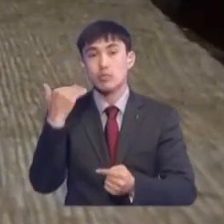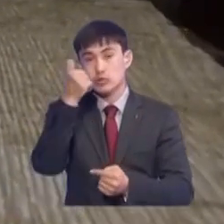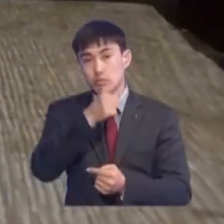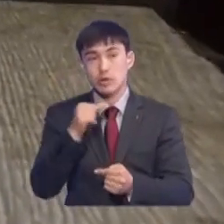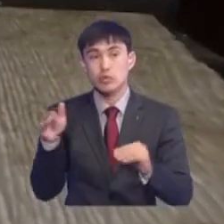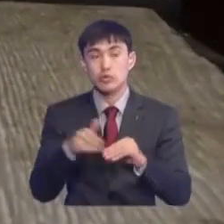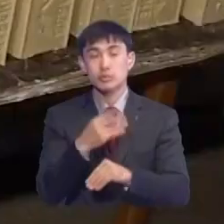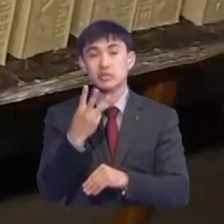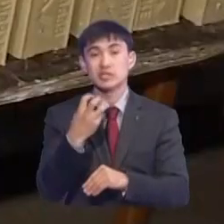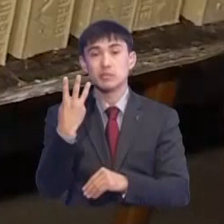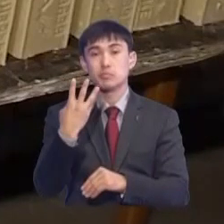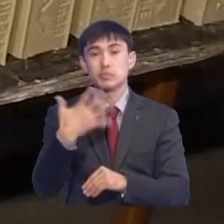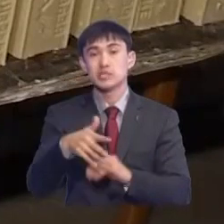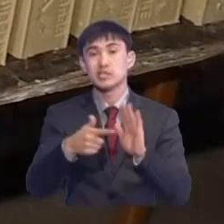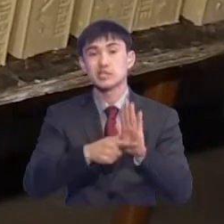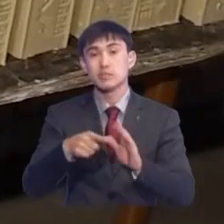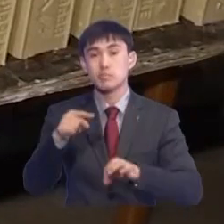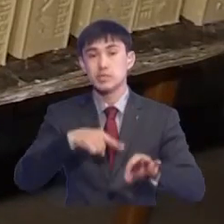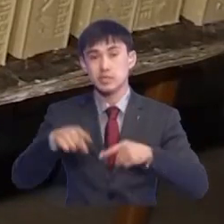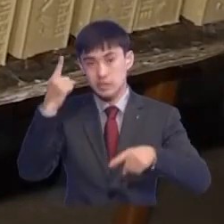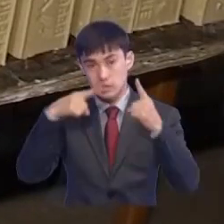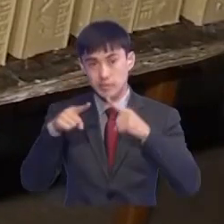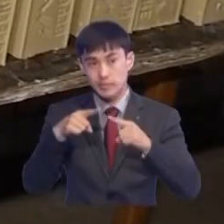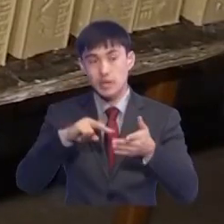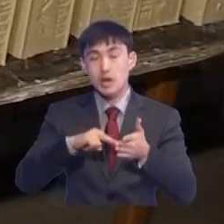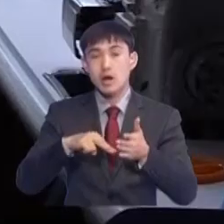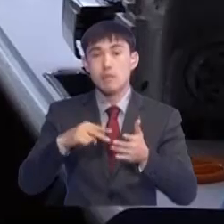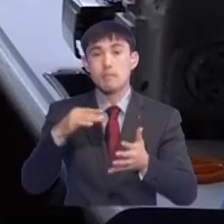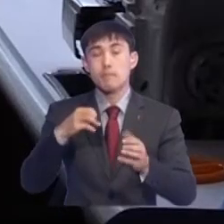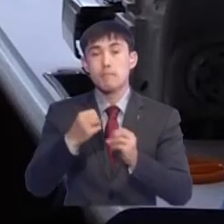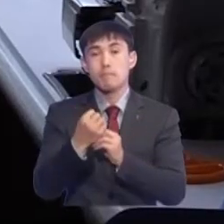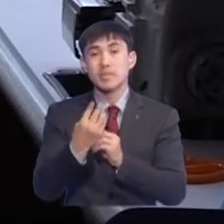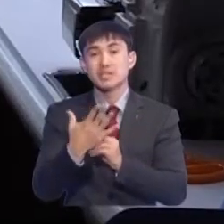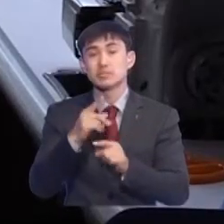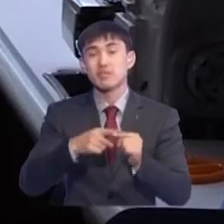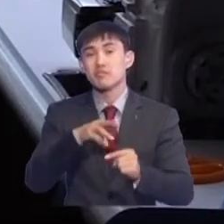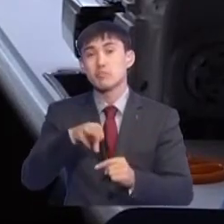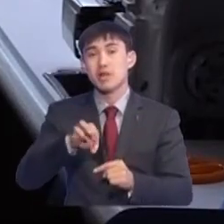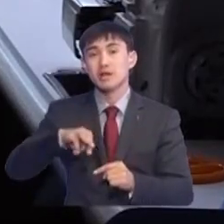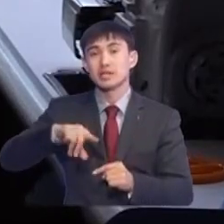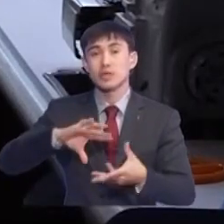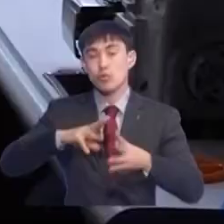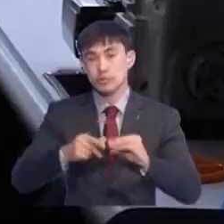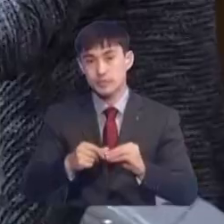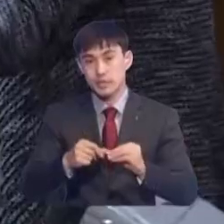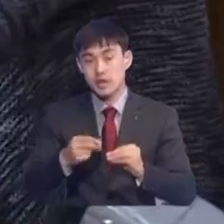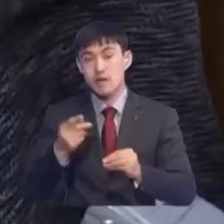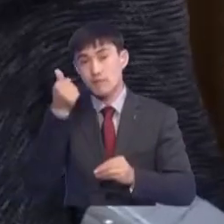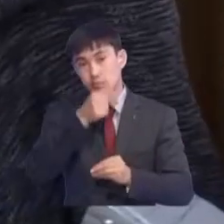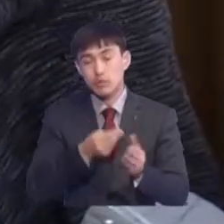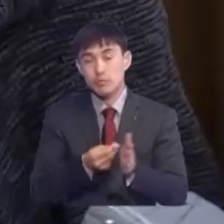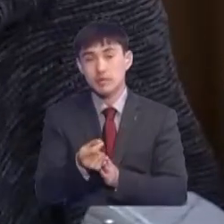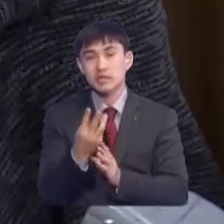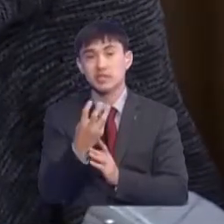году одобрено 357 бизнес-идей на общую сумму практически 15,5 млрд тенге в этом году планируется профинансировать